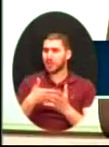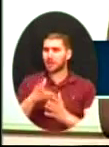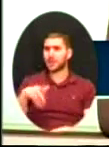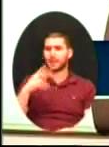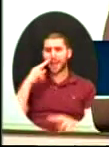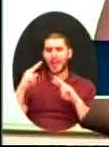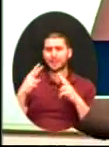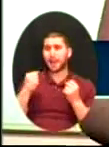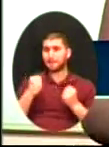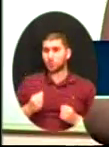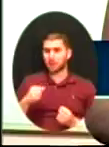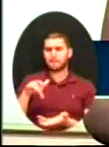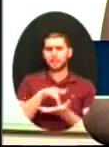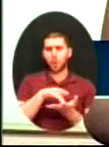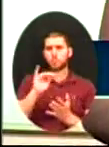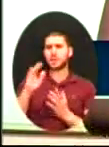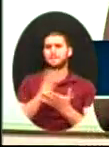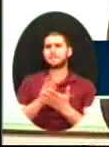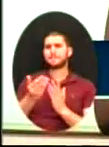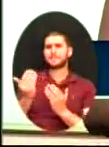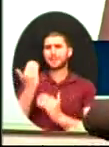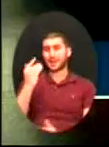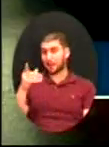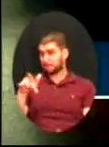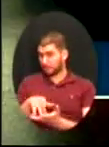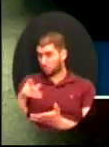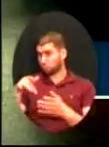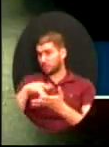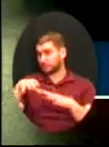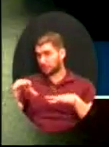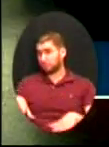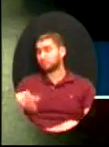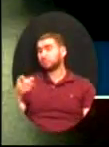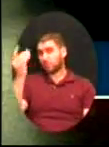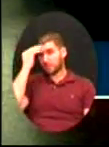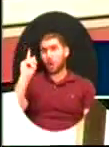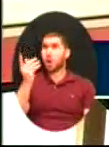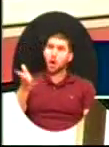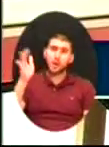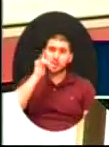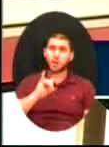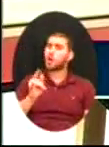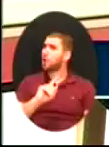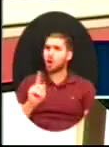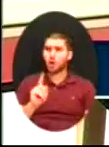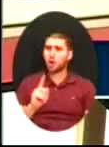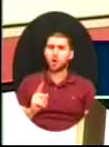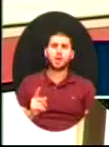את היבט הבטיחות במתקנים של המכינה. עכשיו, במקום שבו יושבת. במקום שבו יושבת. לא כשמוציאים את